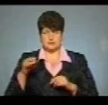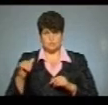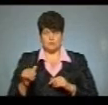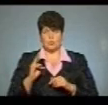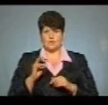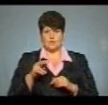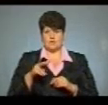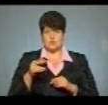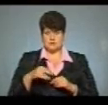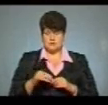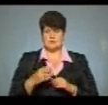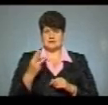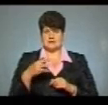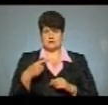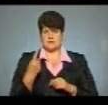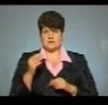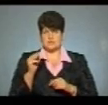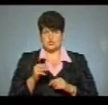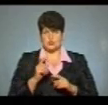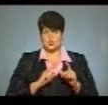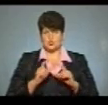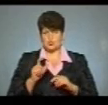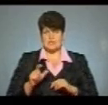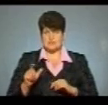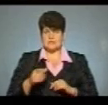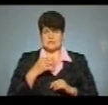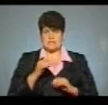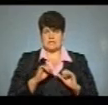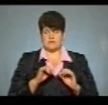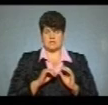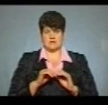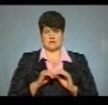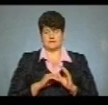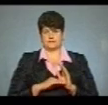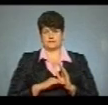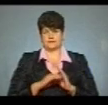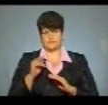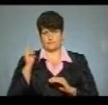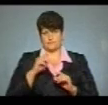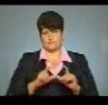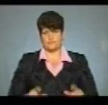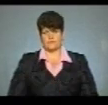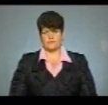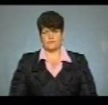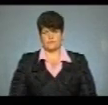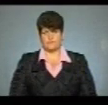коледжах навчається понад 31 тисяча студентів, повідомили керівники цих вишів. Діана Ярошенко, Андрій Бодак, новини.